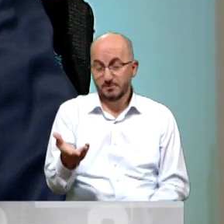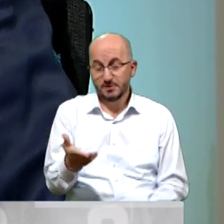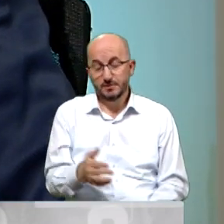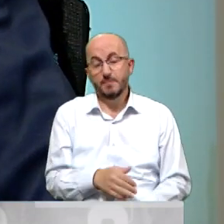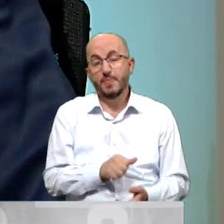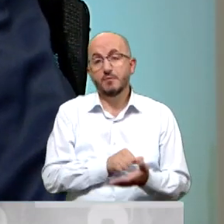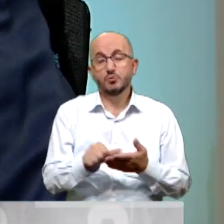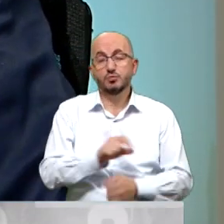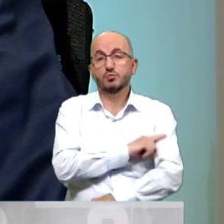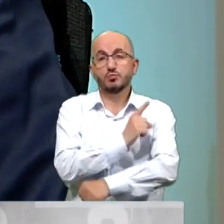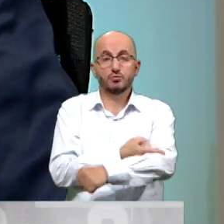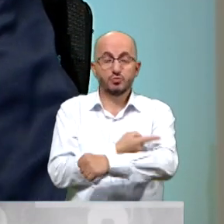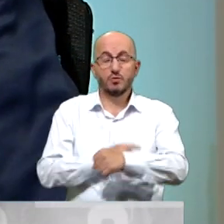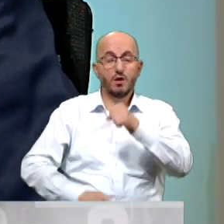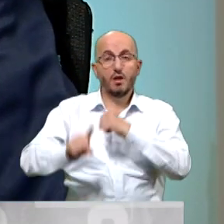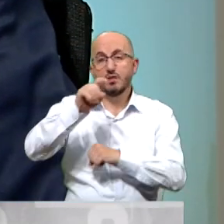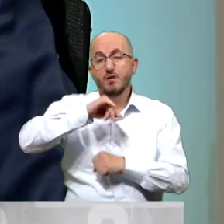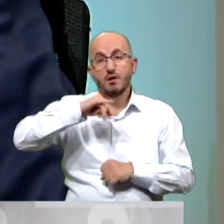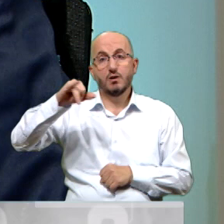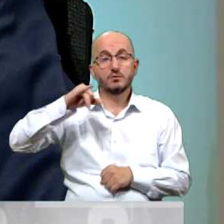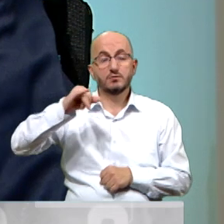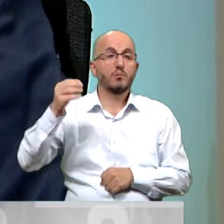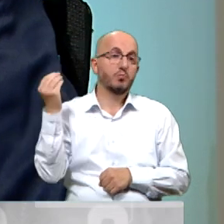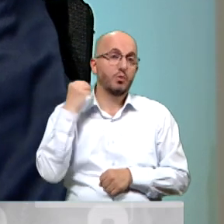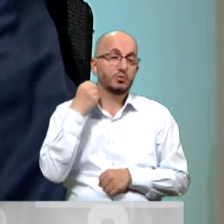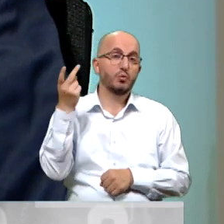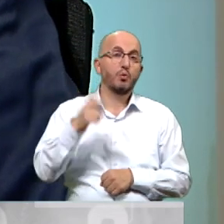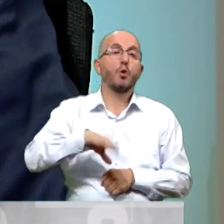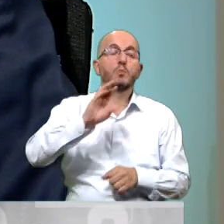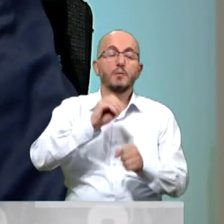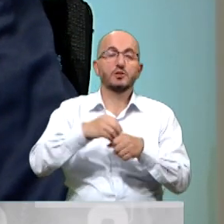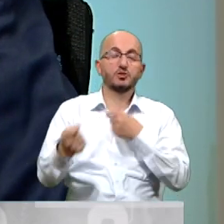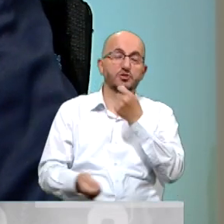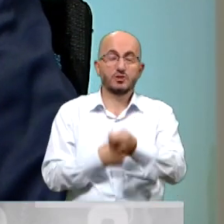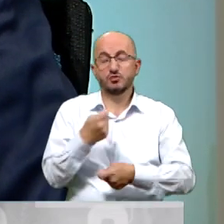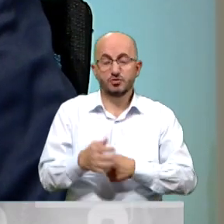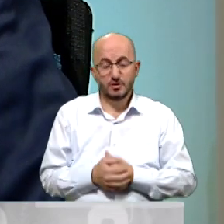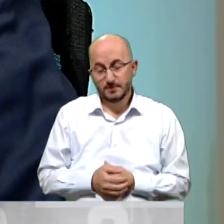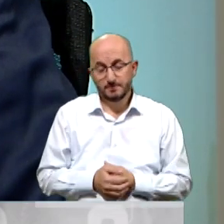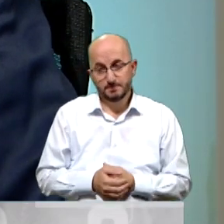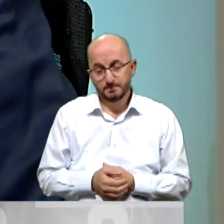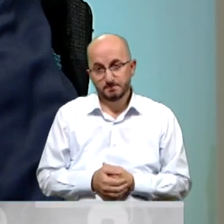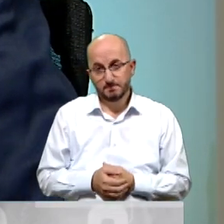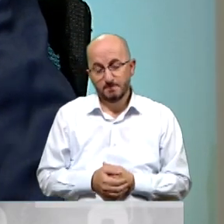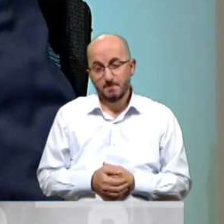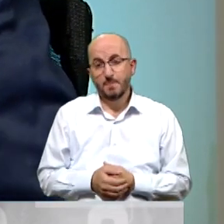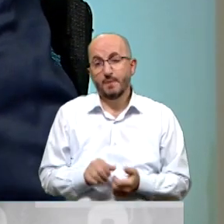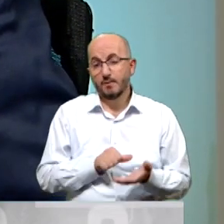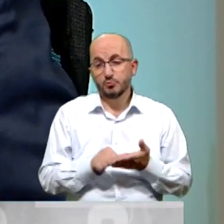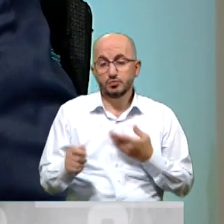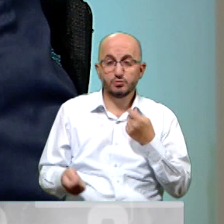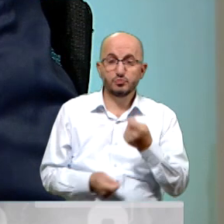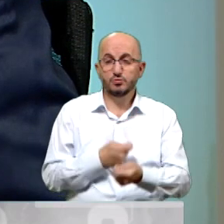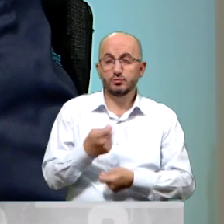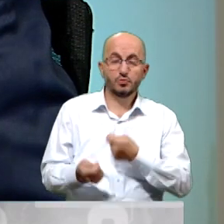Yani bütün gücüyle Allah katına borçlu gitmemeye gayret edecek. Bütün gücünü